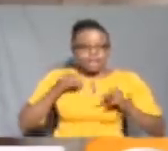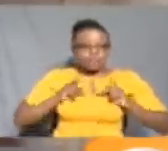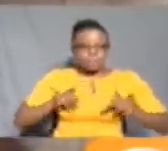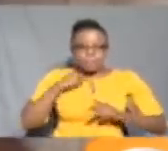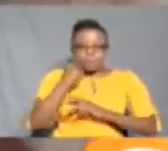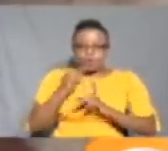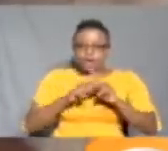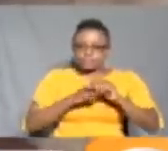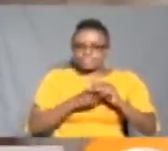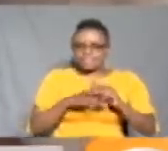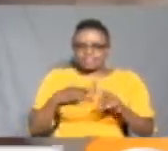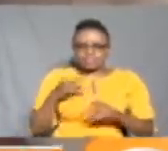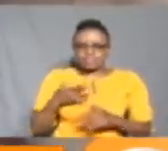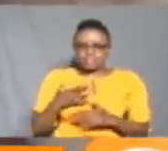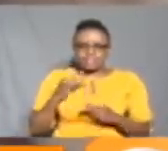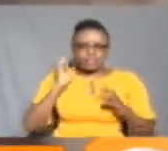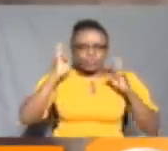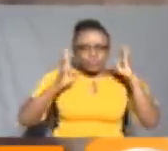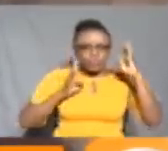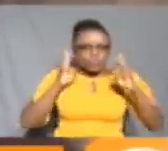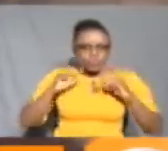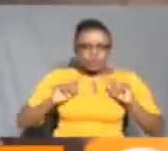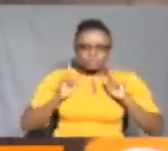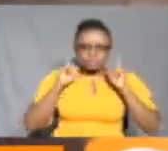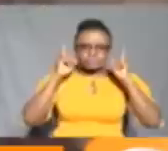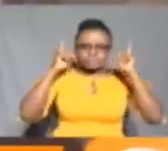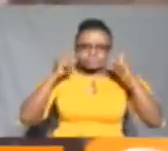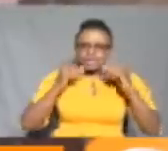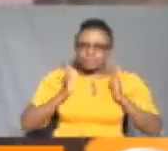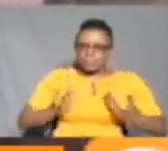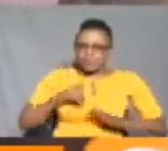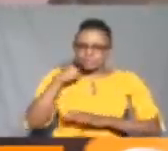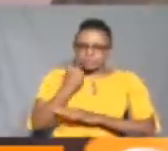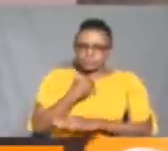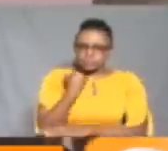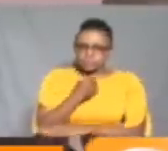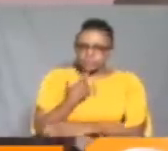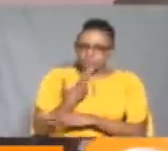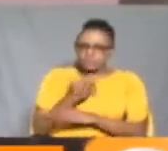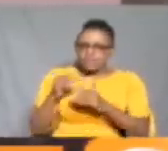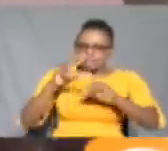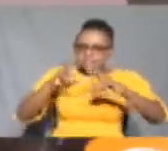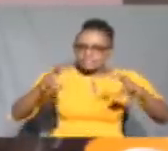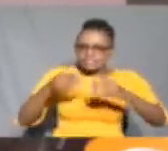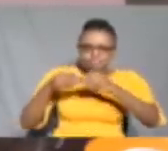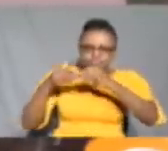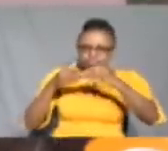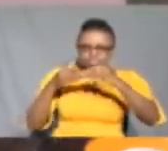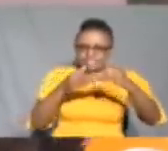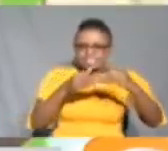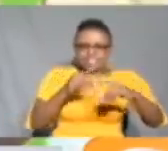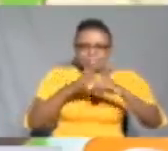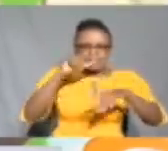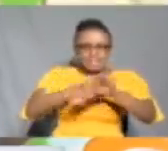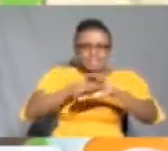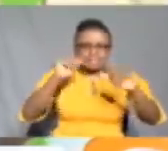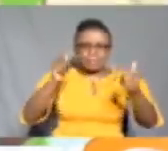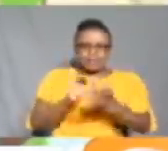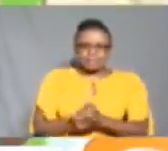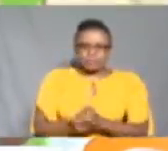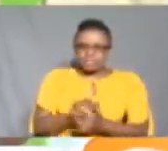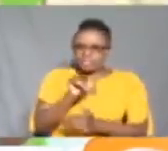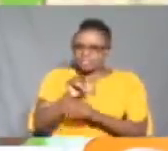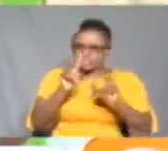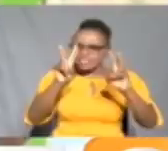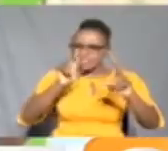wameanza kupata joto. Iko mtu ametafuta uongozi Kenya hiyo hajawahi kupata. Maneno ya kusema